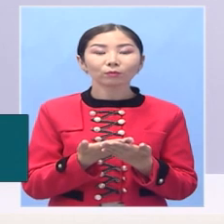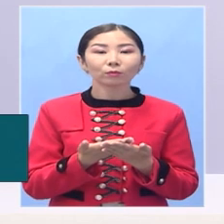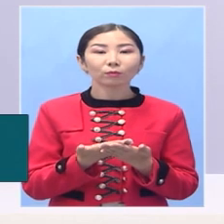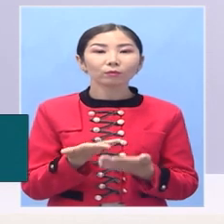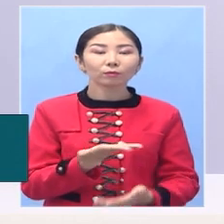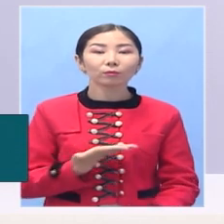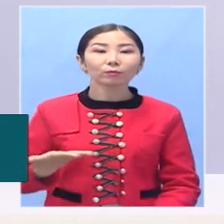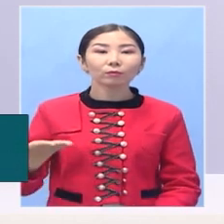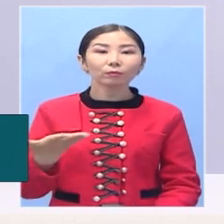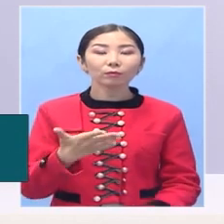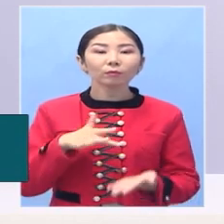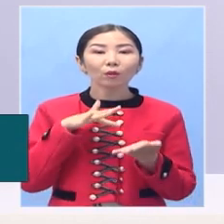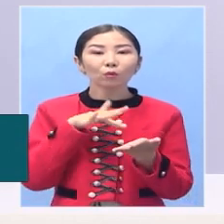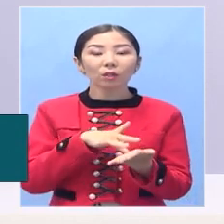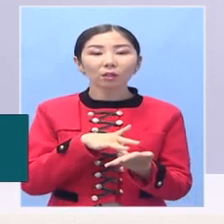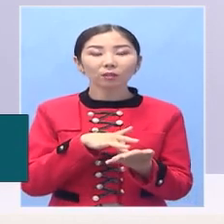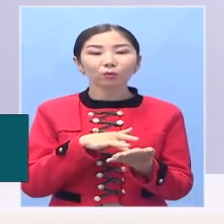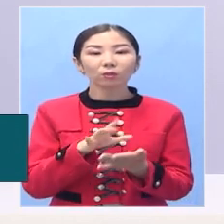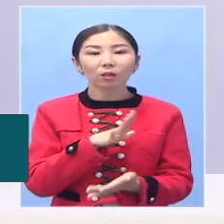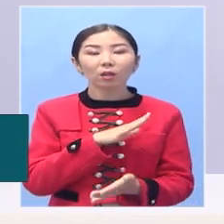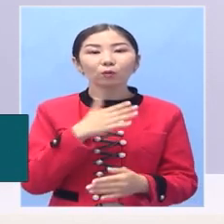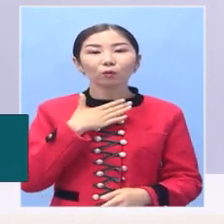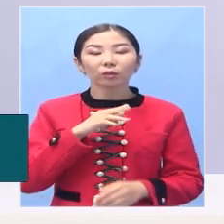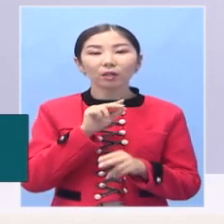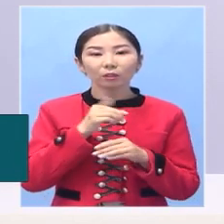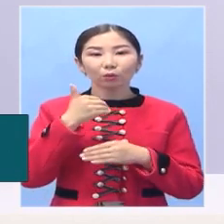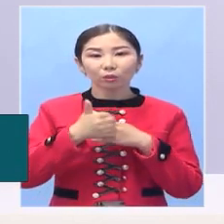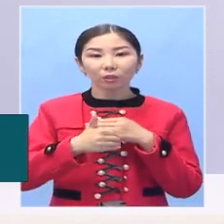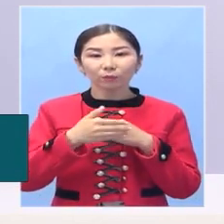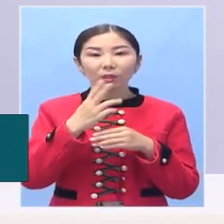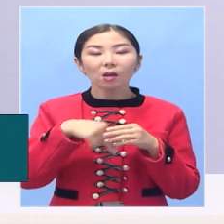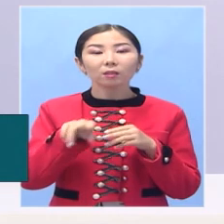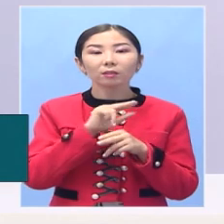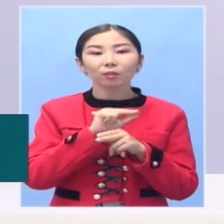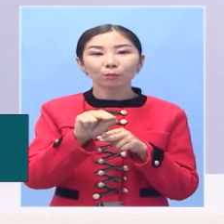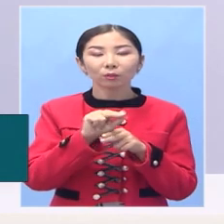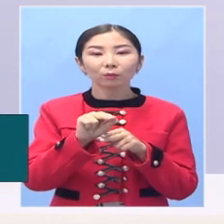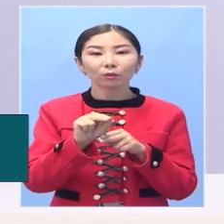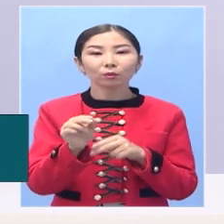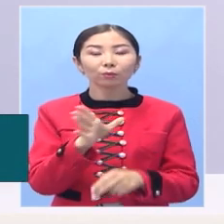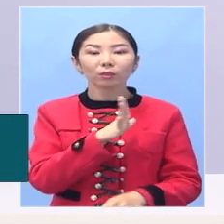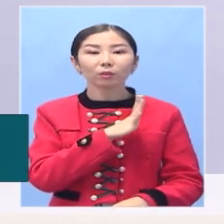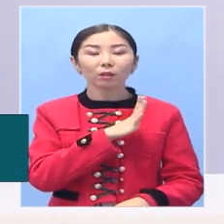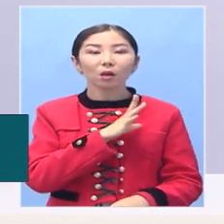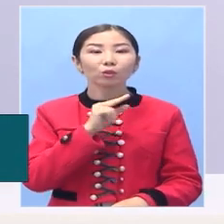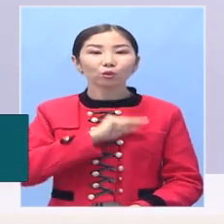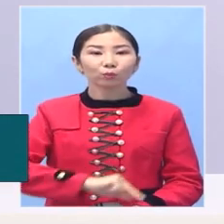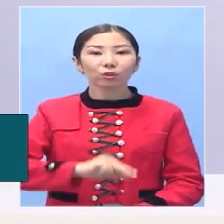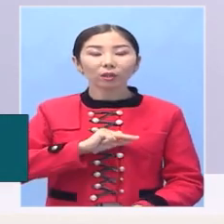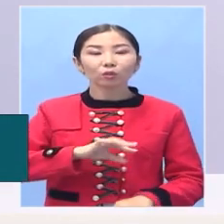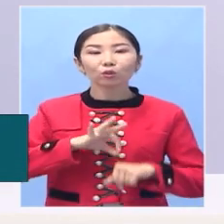біздерде Орал қаласы бойынша орташа жөндеу деп, средний ремонт деп аталады, орташа жөндеу жұмыстар жүргізіліп